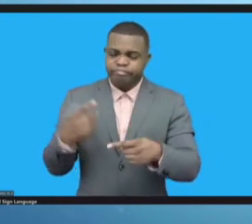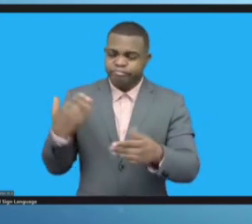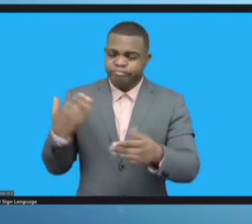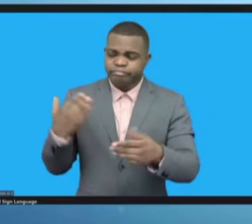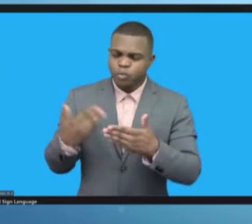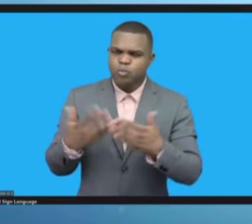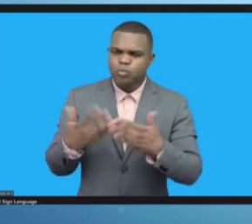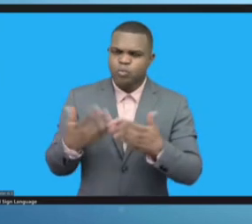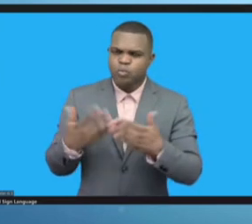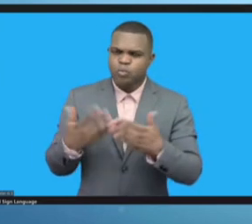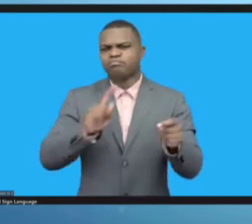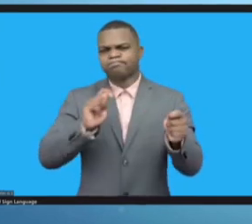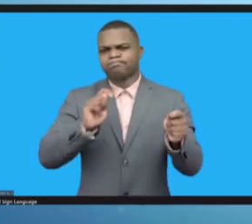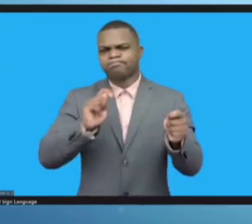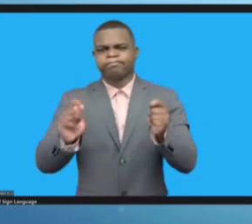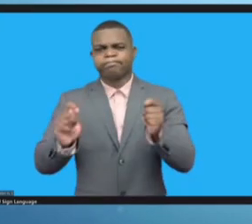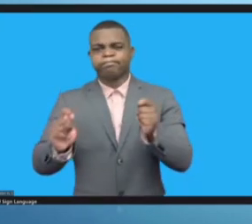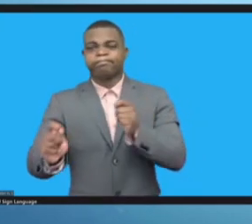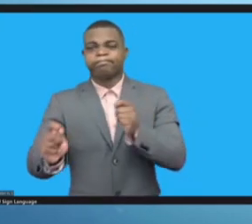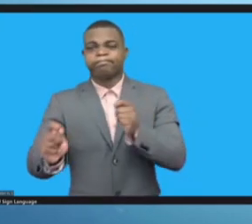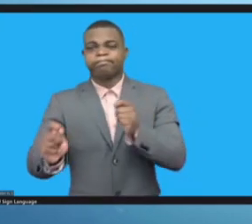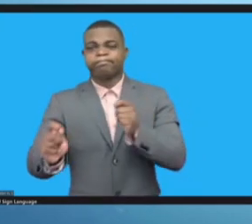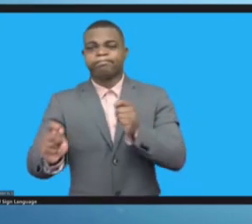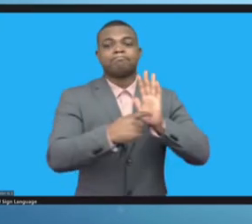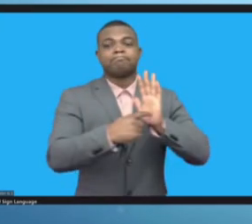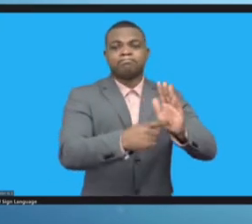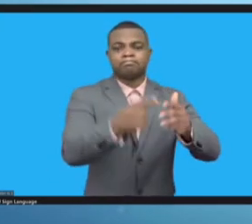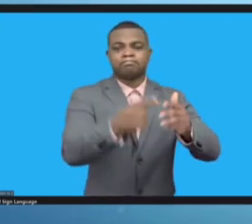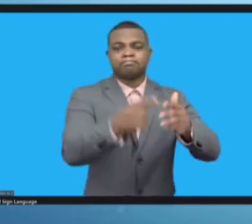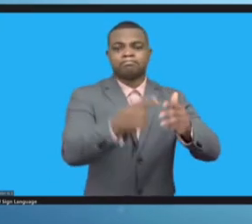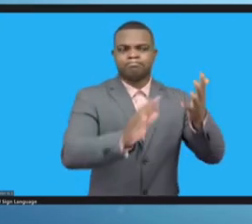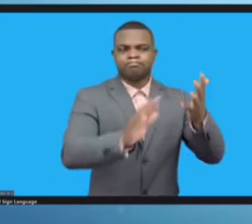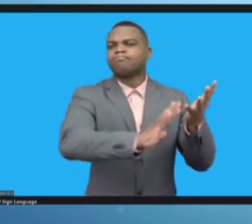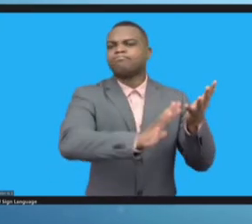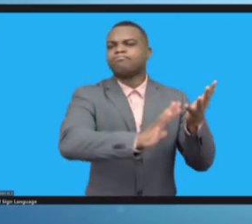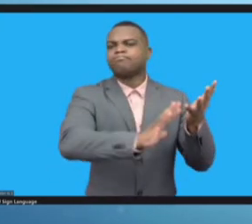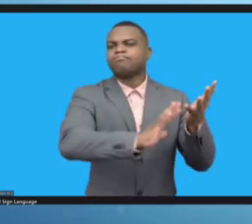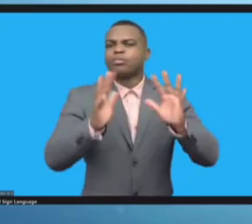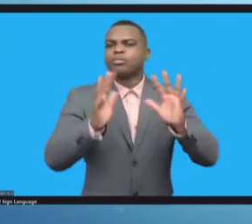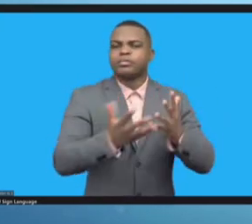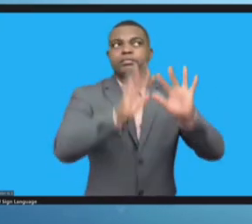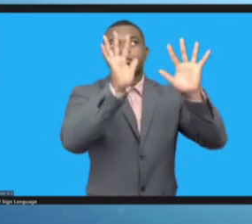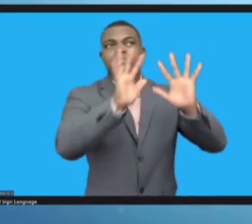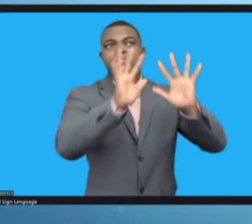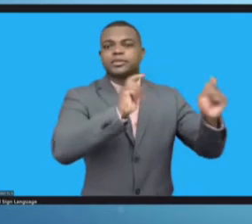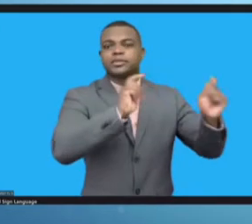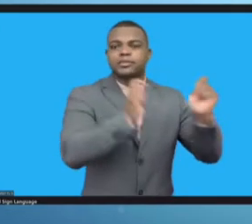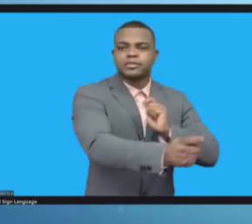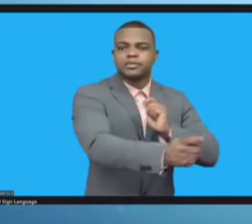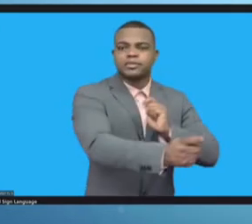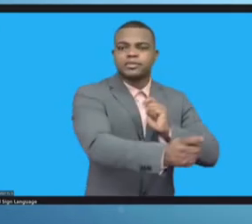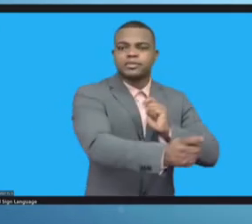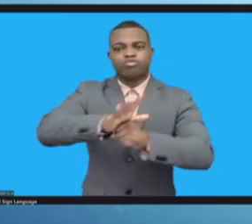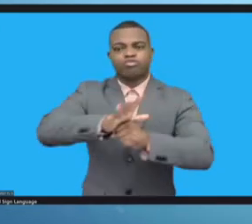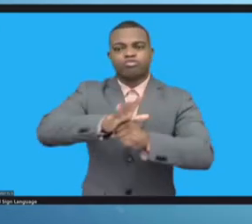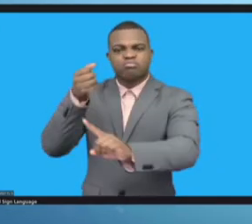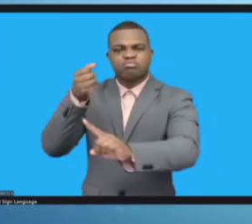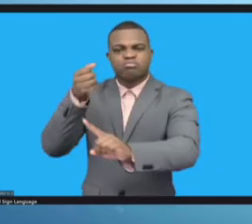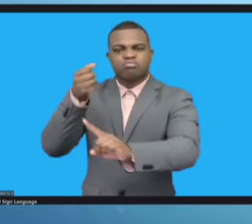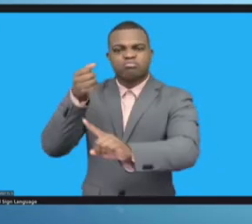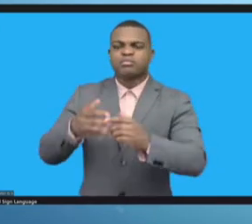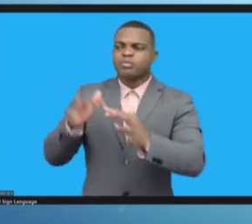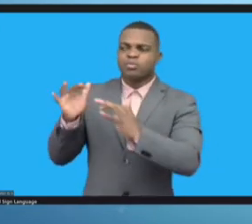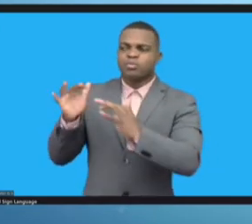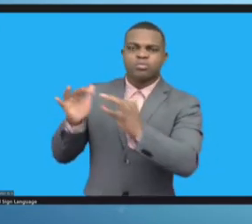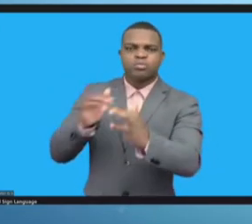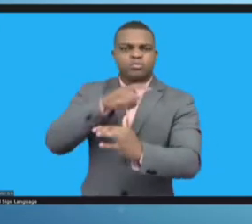Ukraine ont fait que le monde aujourd'hui se confronte à beaucoup plus d'obstacles, ainsi que l'avenir qui est compromis, qui